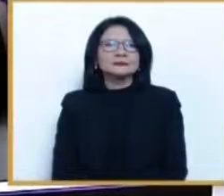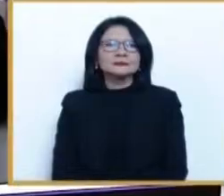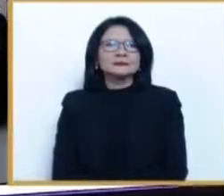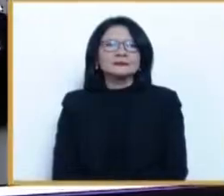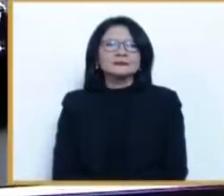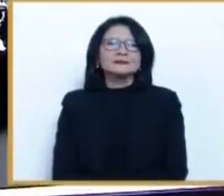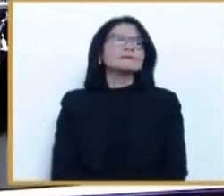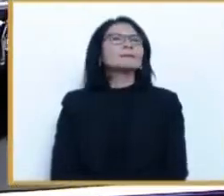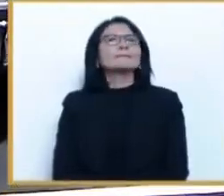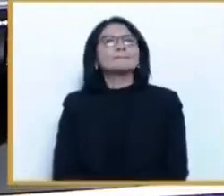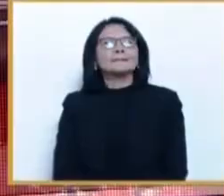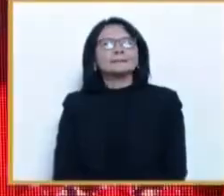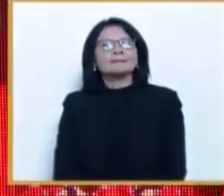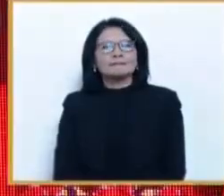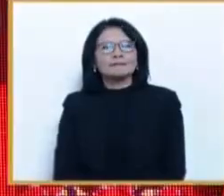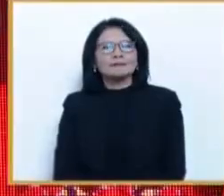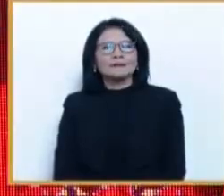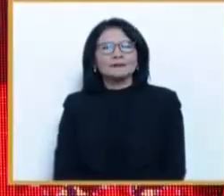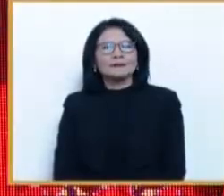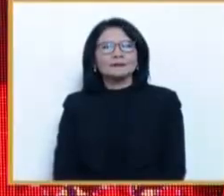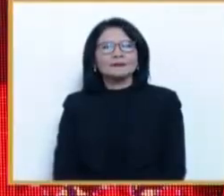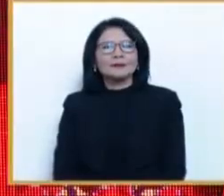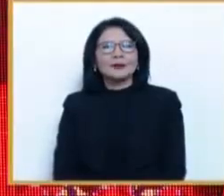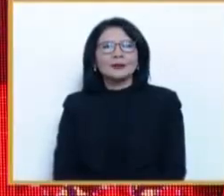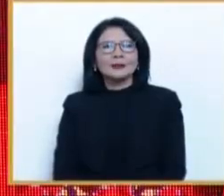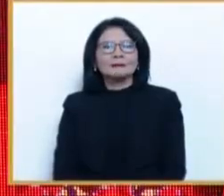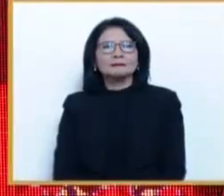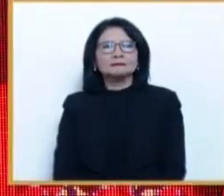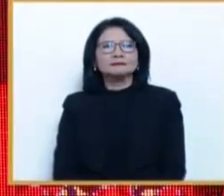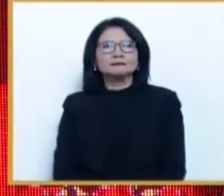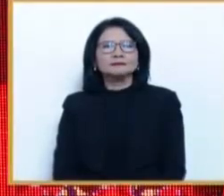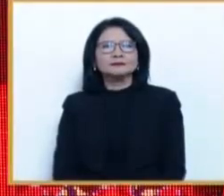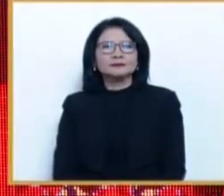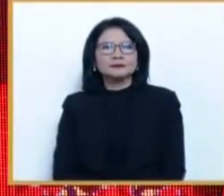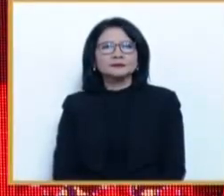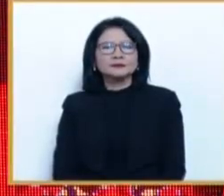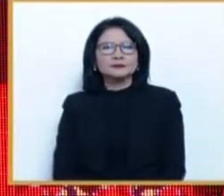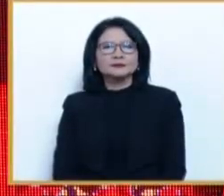baik terima kasih Boleh kita berikan apresiasi terlebih dahulu untuk pasangan calon nomor